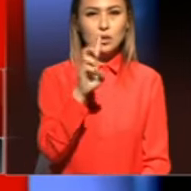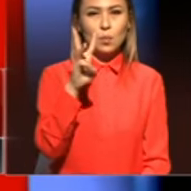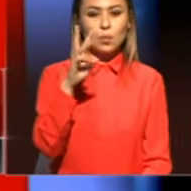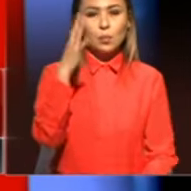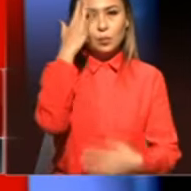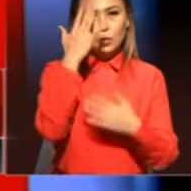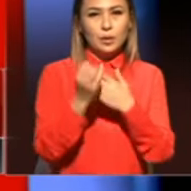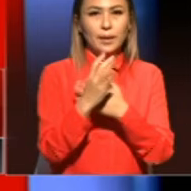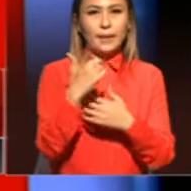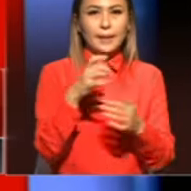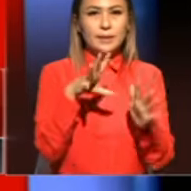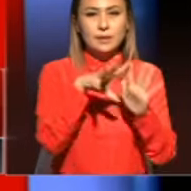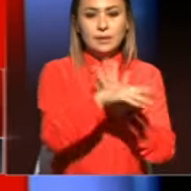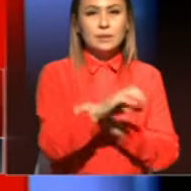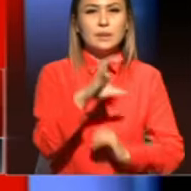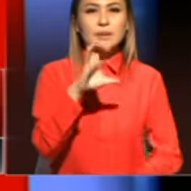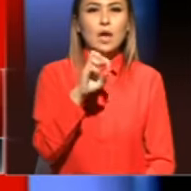қазынаға кіреді.